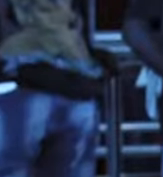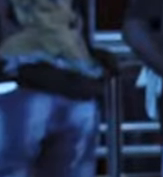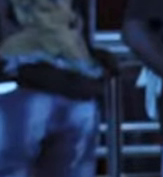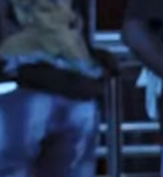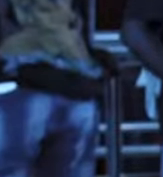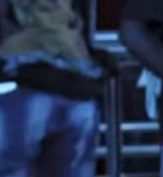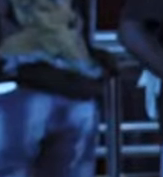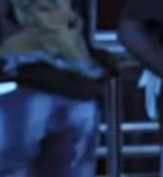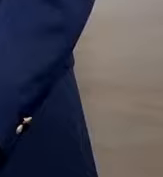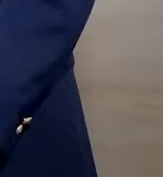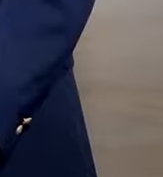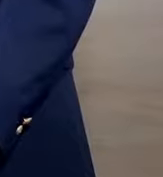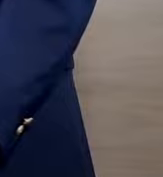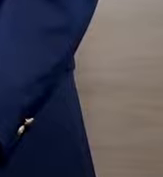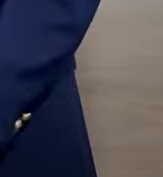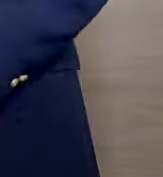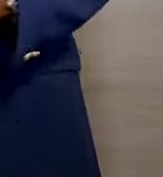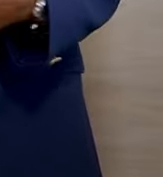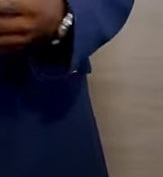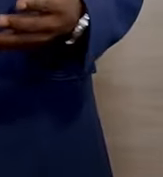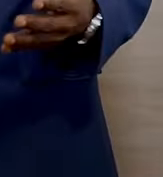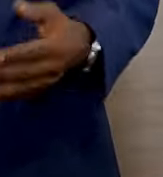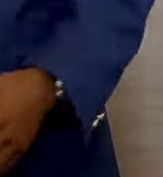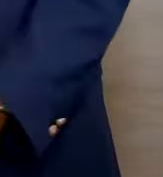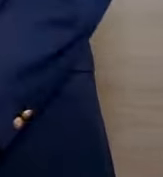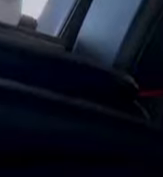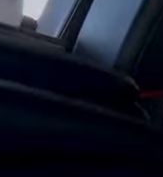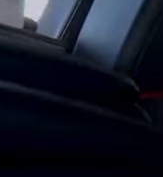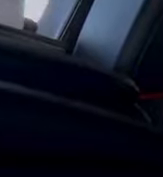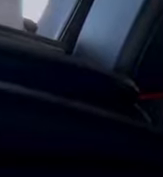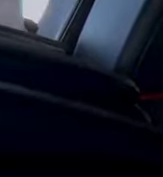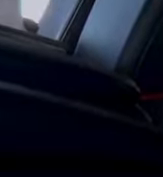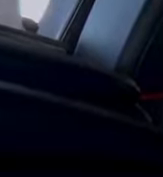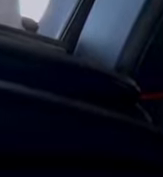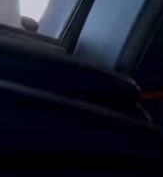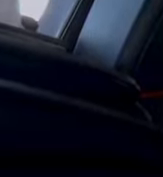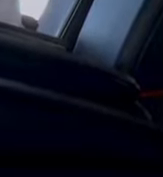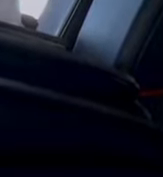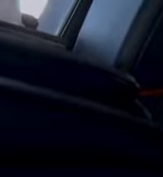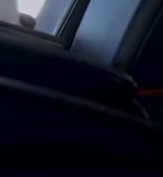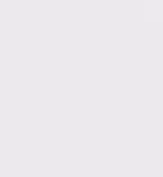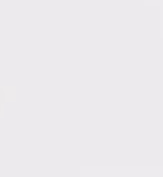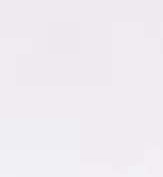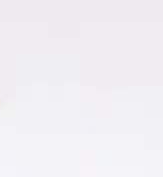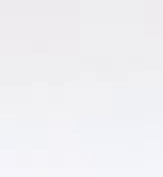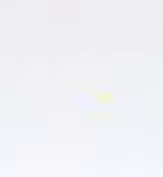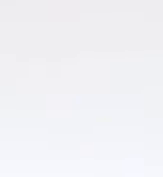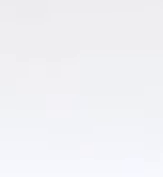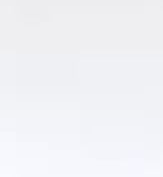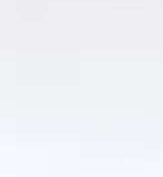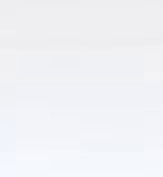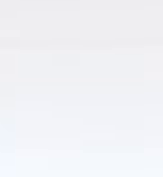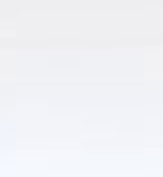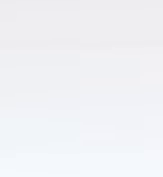Karim. Ramadhan Karim. Ramadhan Karim. Ramadhan Karim. Ramadan Kareem.